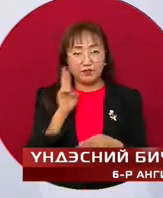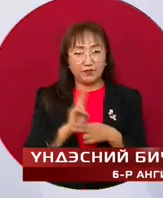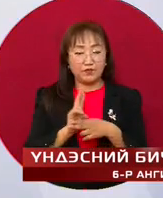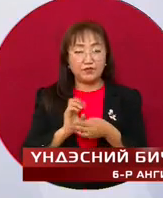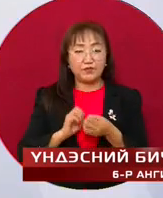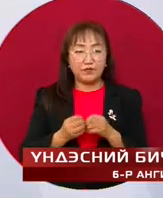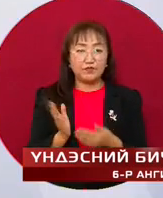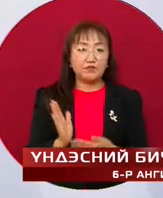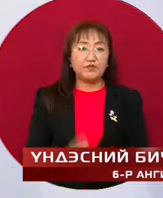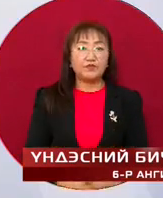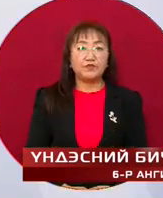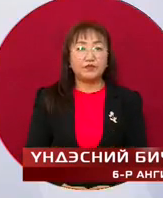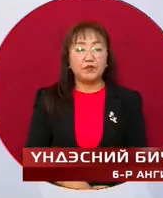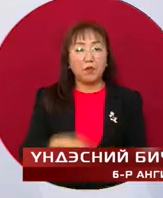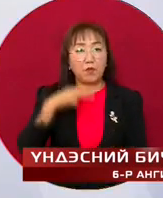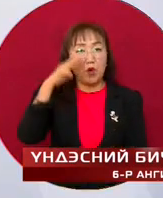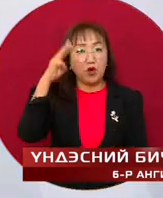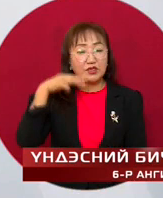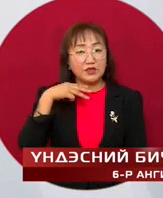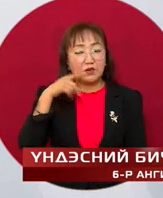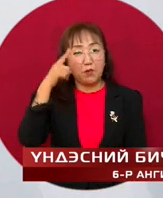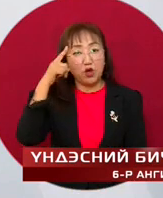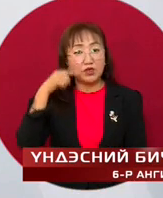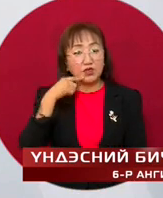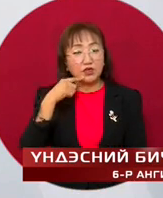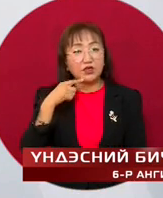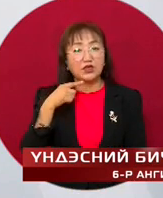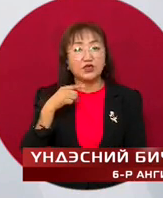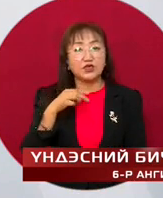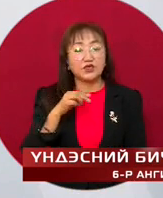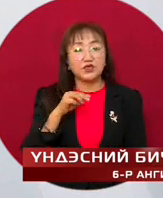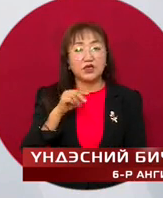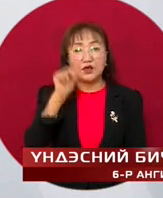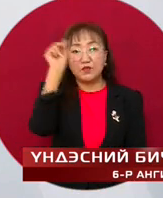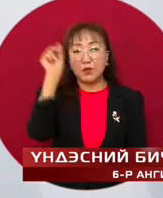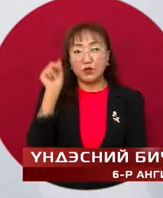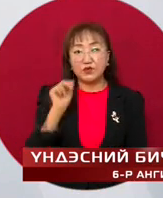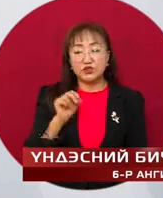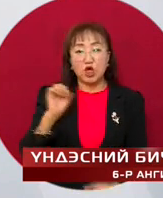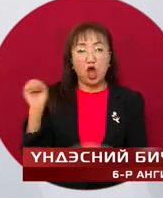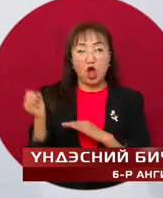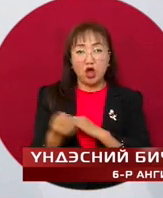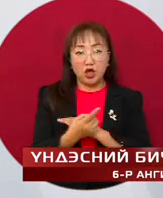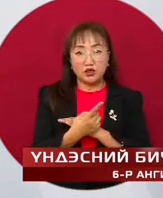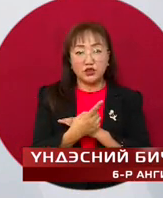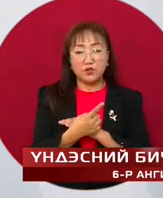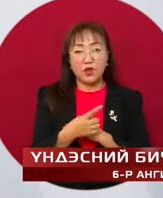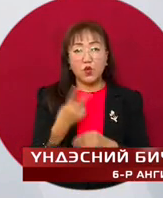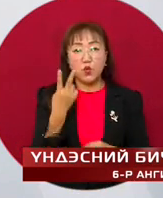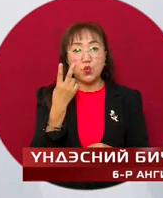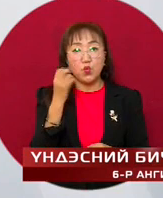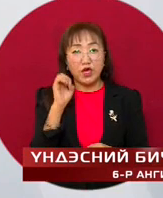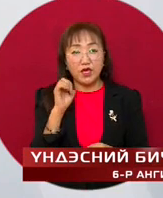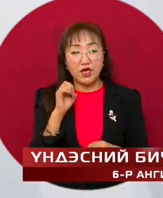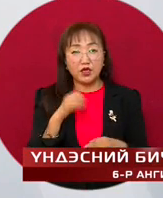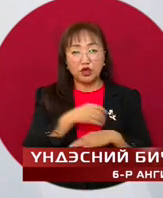За монгол хэлний тайлбарыг ойлгохын өмнө Монгол бичгийн онцлогийг багш нь тайлбарлая. За монгол бичиг бол үеийн тогтолцоогоор бүх үг